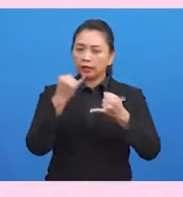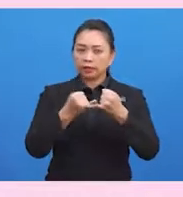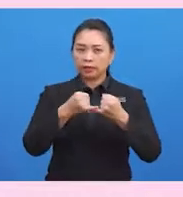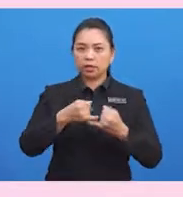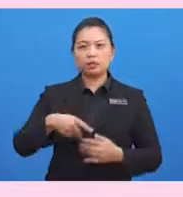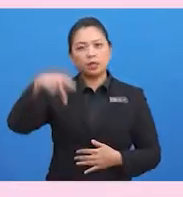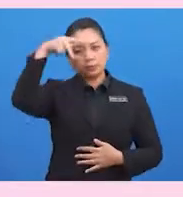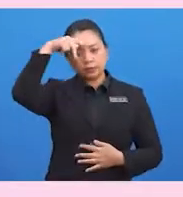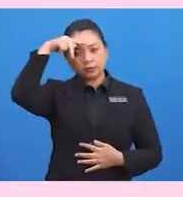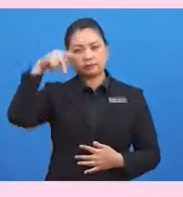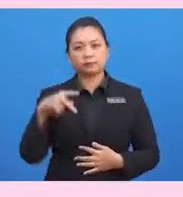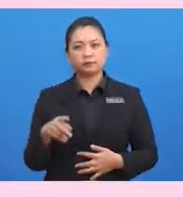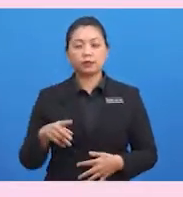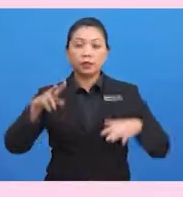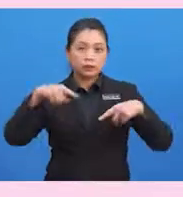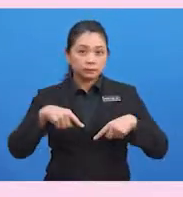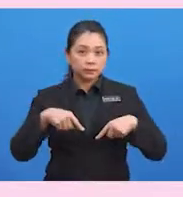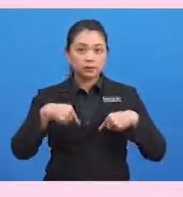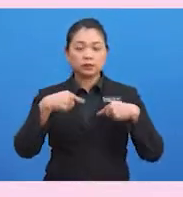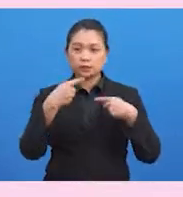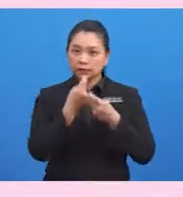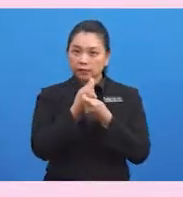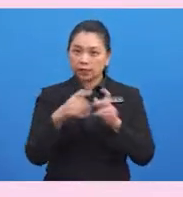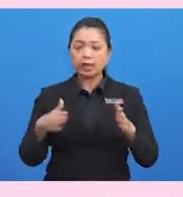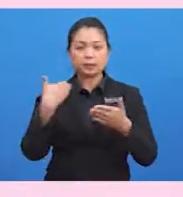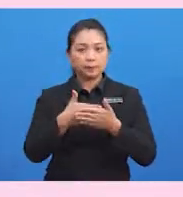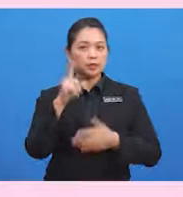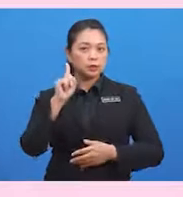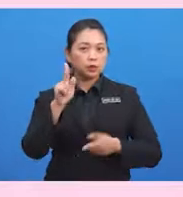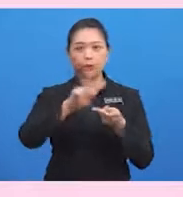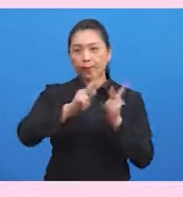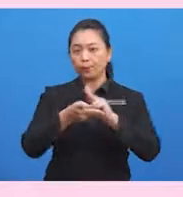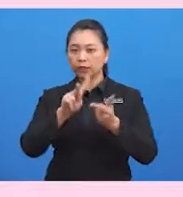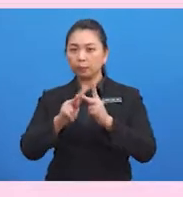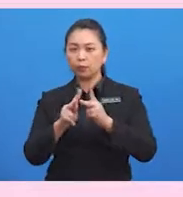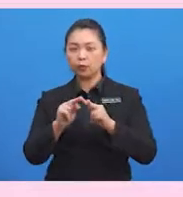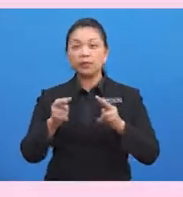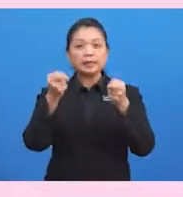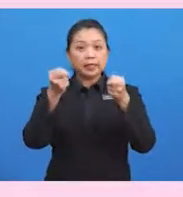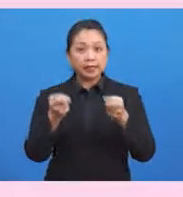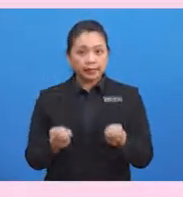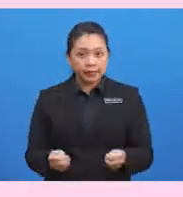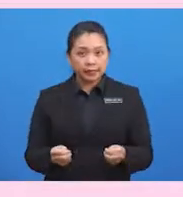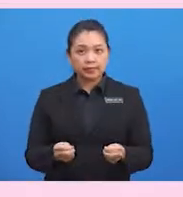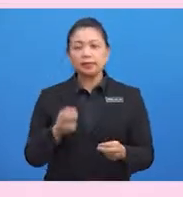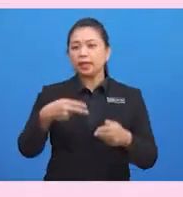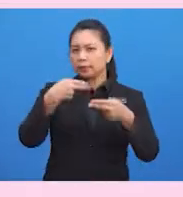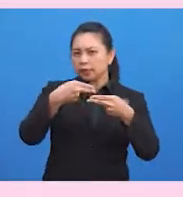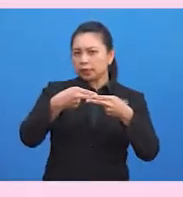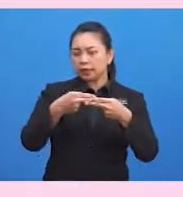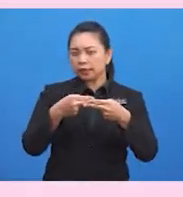bersama pengikutnya ikutnya setelah sampai ke sebuah perkampungan nelayan yang berdekatan dengan laut yaitu